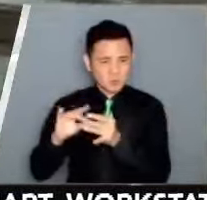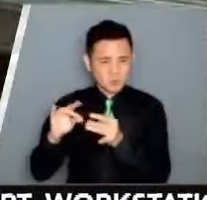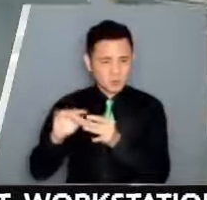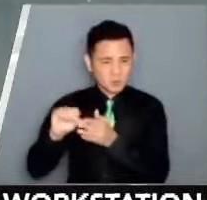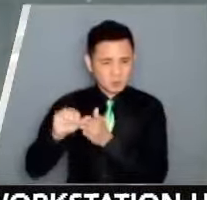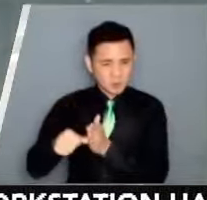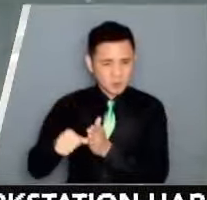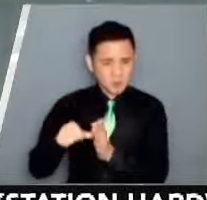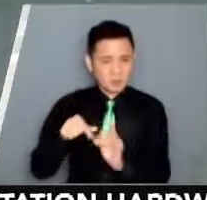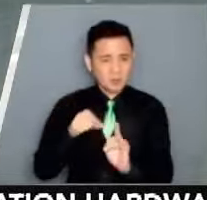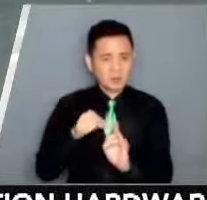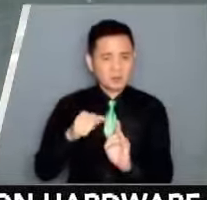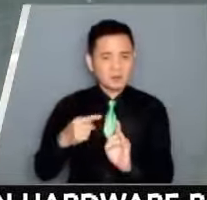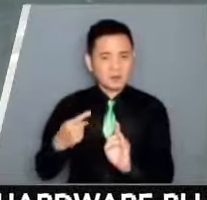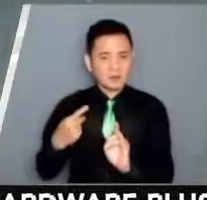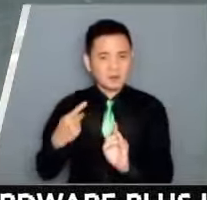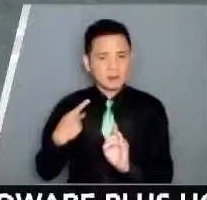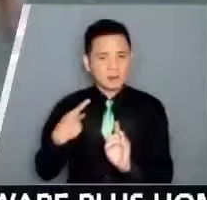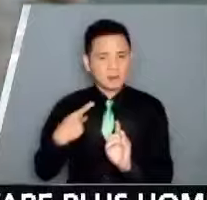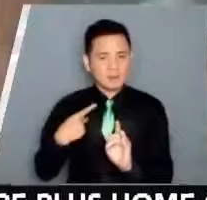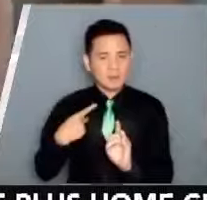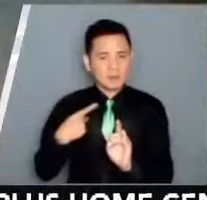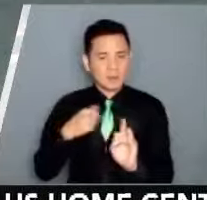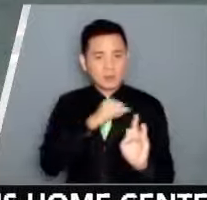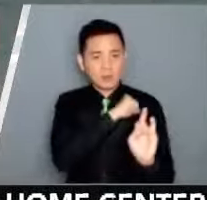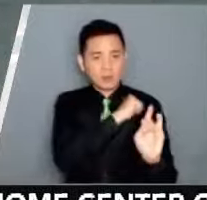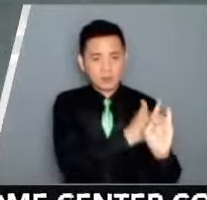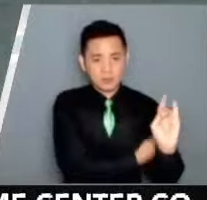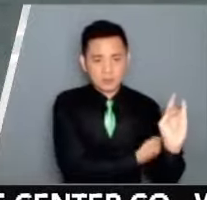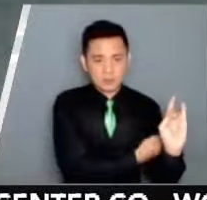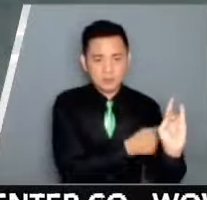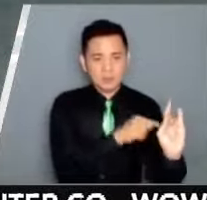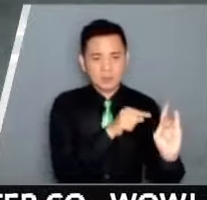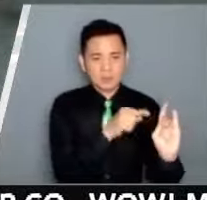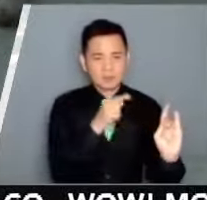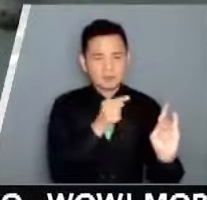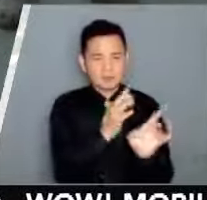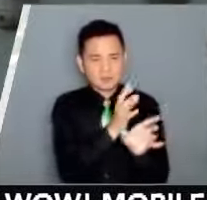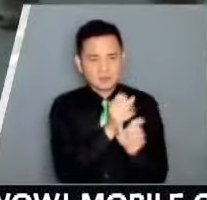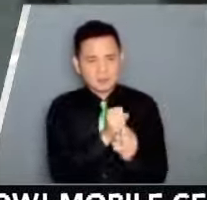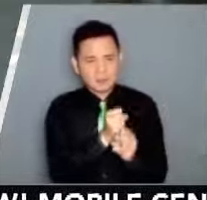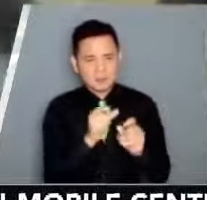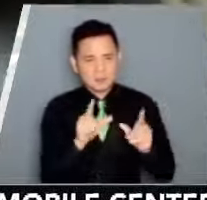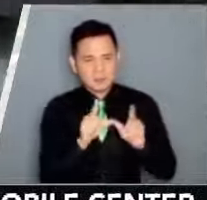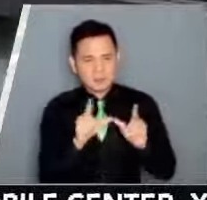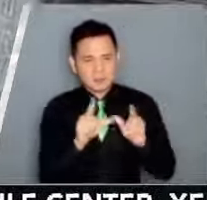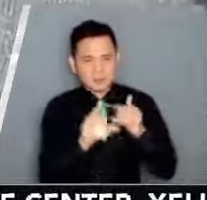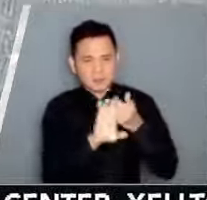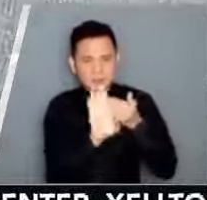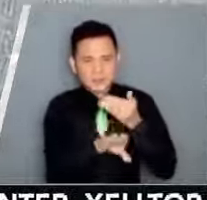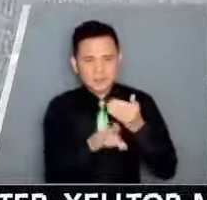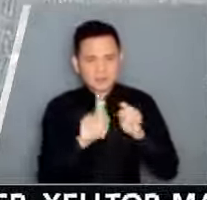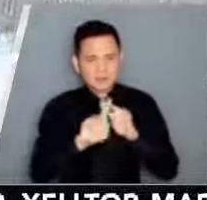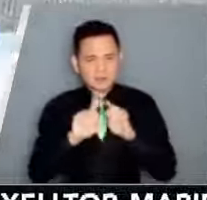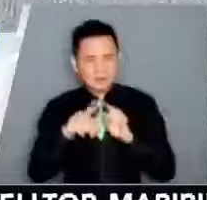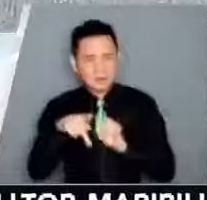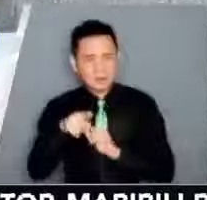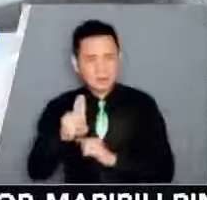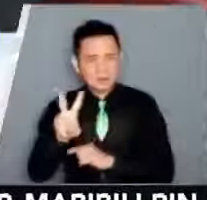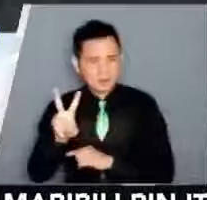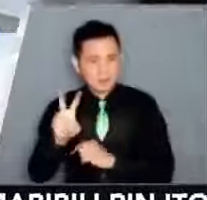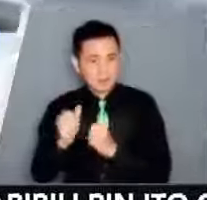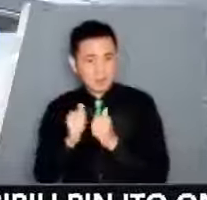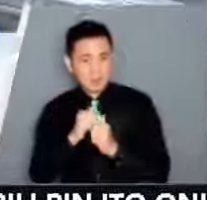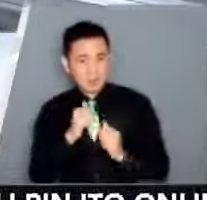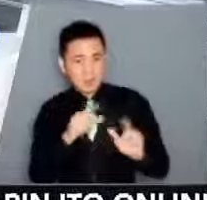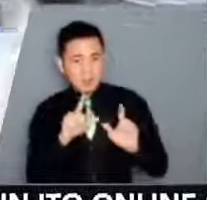na maggawad at bumawi ng prangkisa ng mga public utility vehicle. Tugon po ng LTFRB ito sa